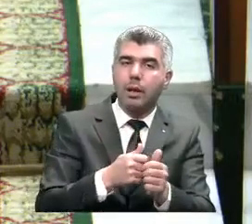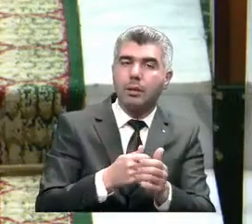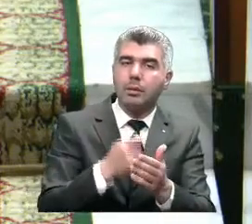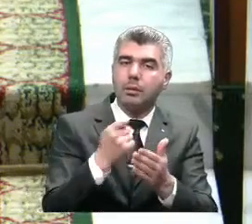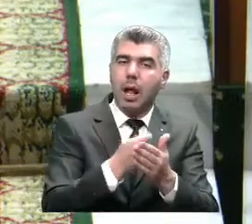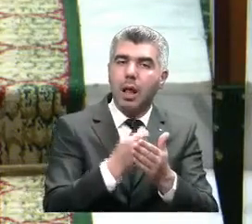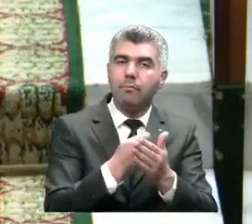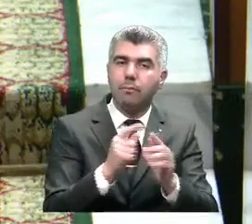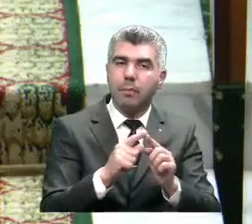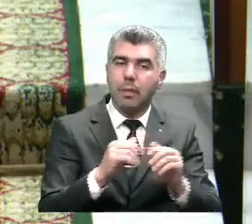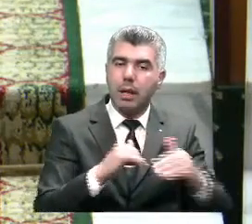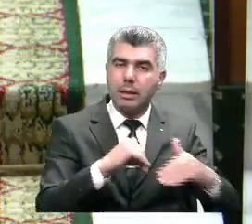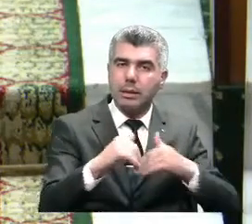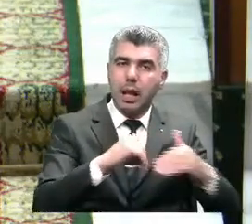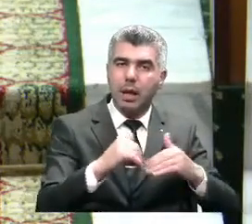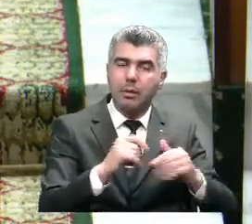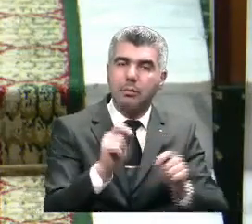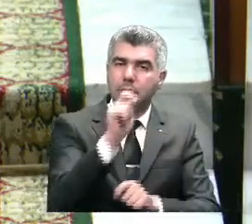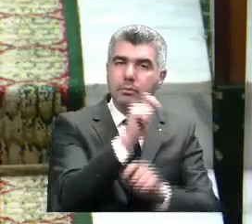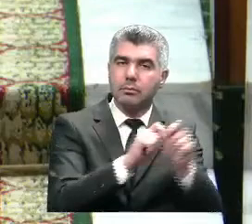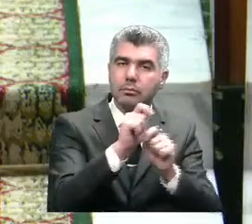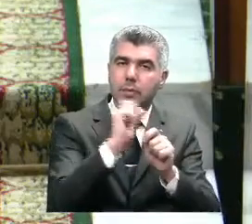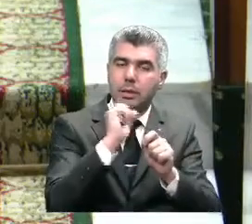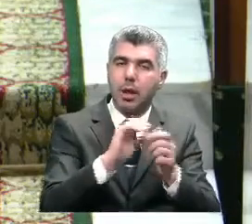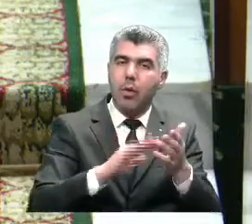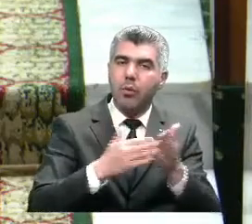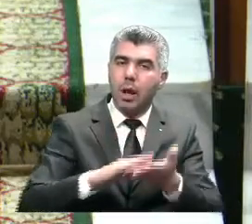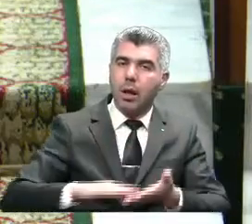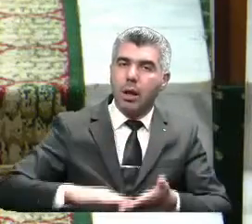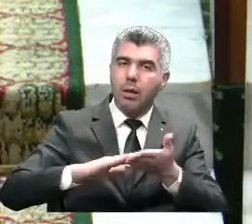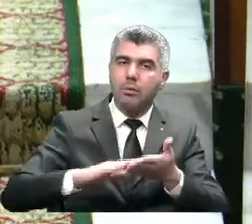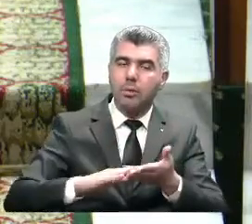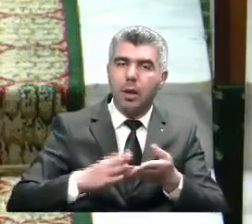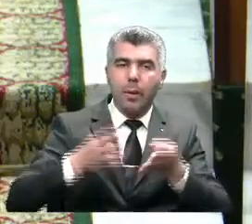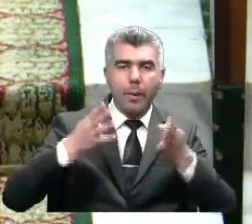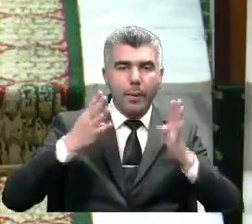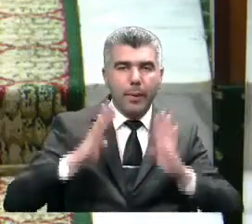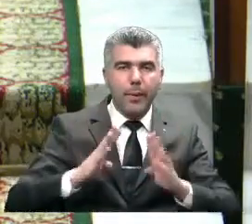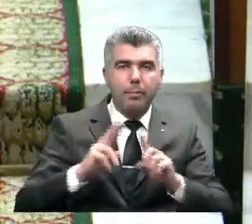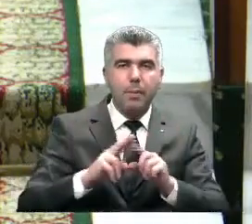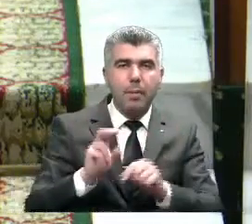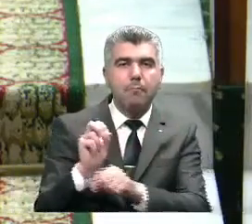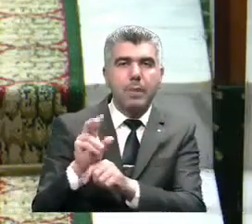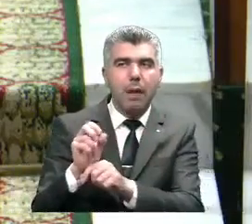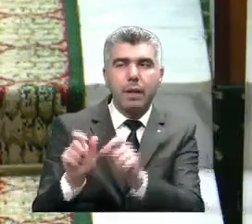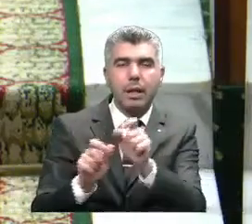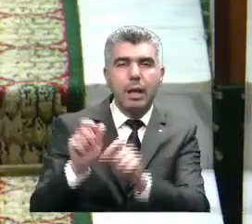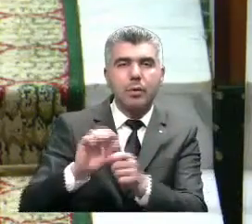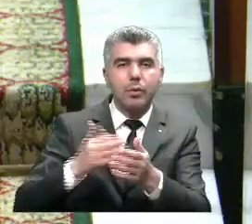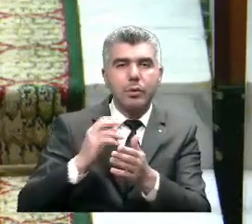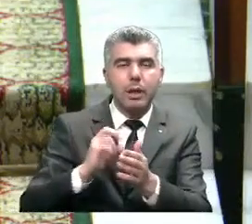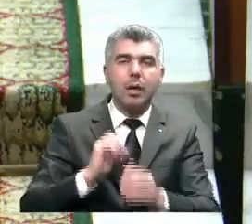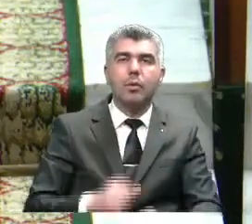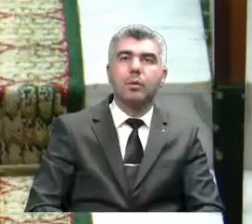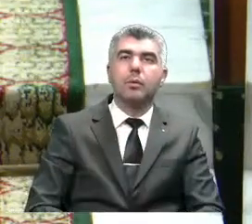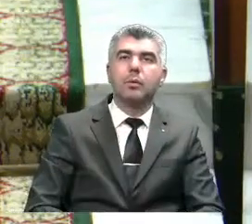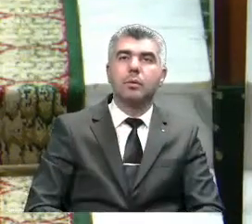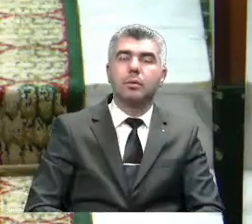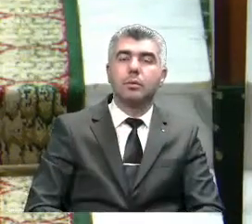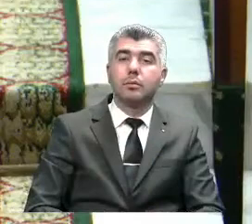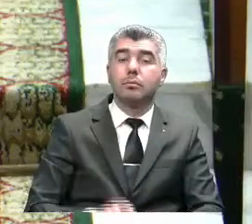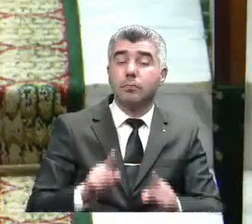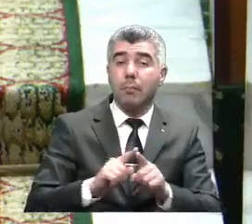السكاكي وكذا تحسين جوده الخدمات المرتبطه براحه المسافرين وظروف السفر داخل المحطات وع القطارات في هذا الاطار